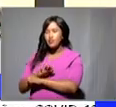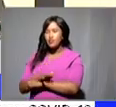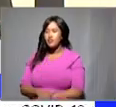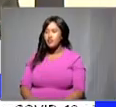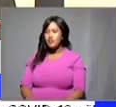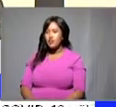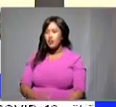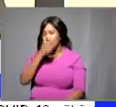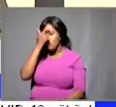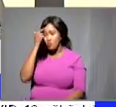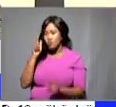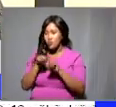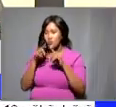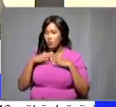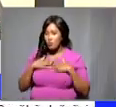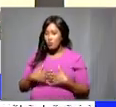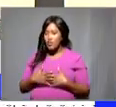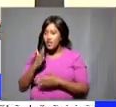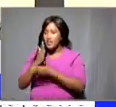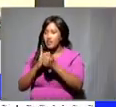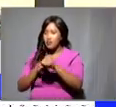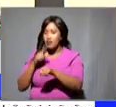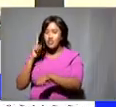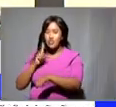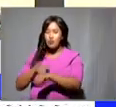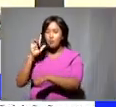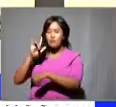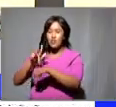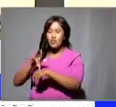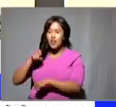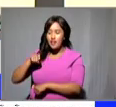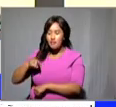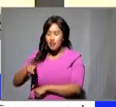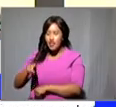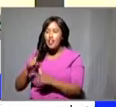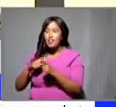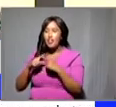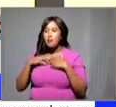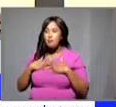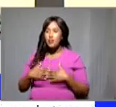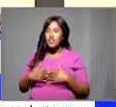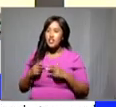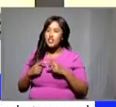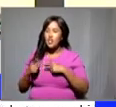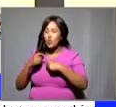Tondu mwire naguo wikaga atiriri. O uria wanyitwo ni virus ri. Ukajia na mwiri ukajia